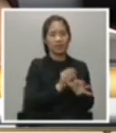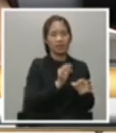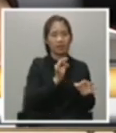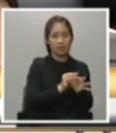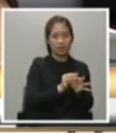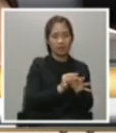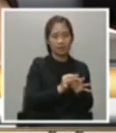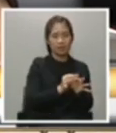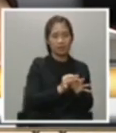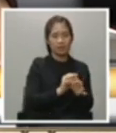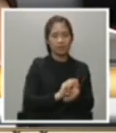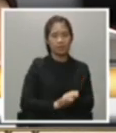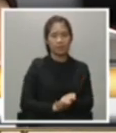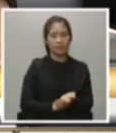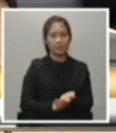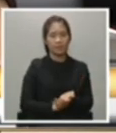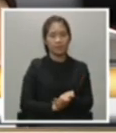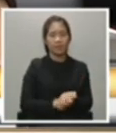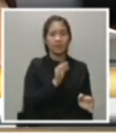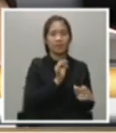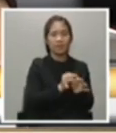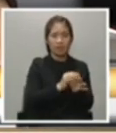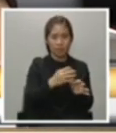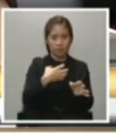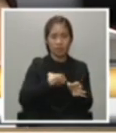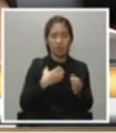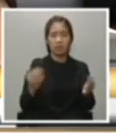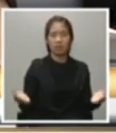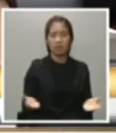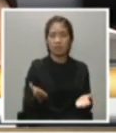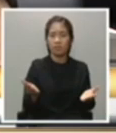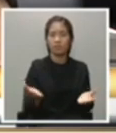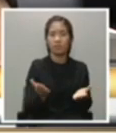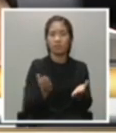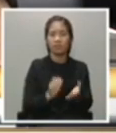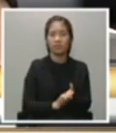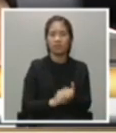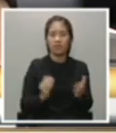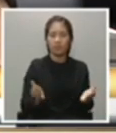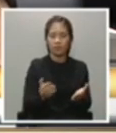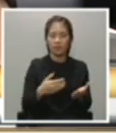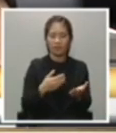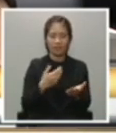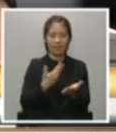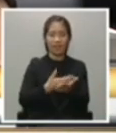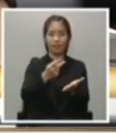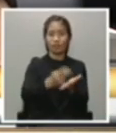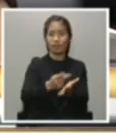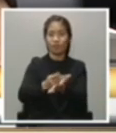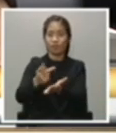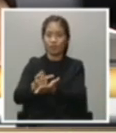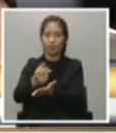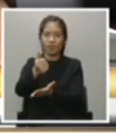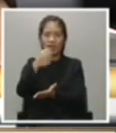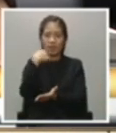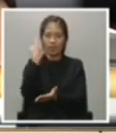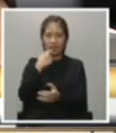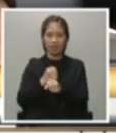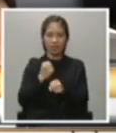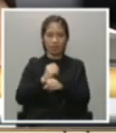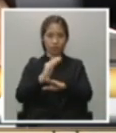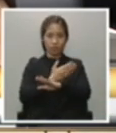ชย์ก็มีแต่อยากจะสนับสนุนปล่อยเงินกู้ให้ผู้ประกอบการราย